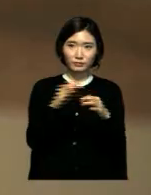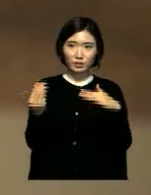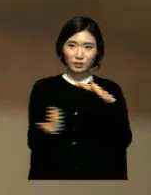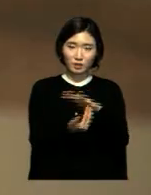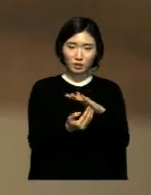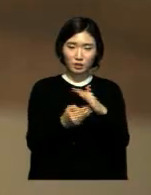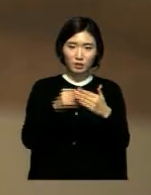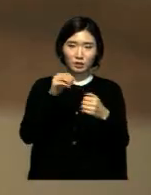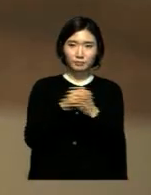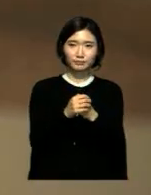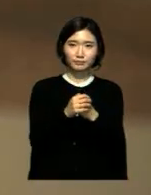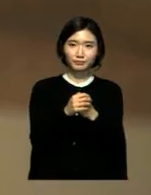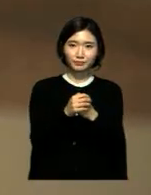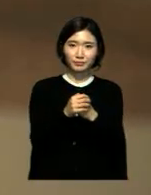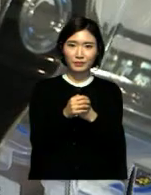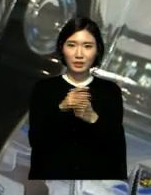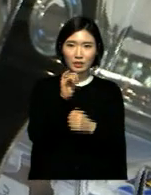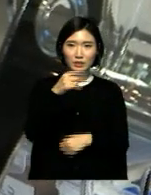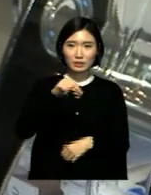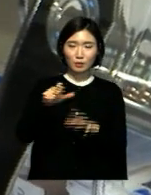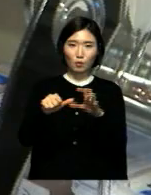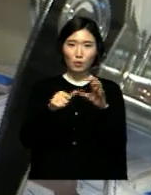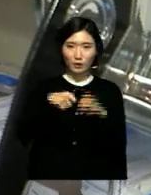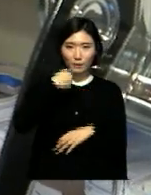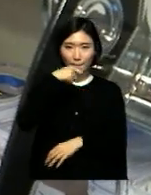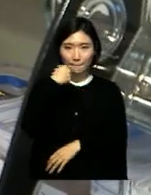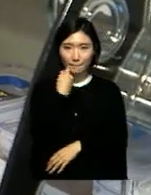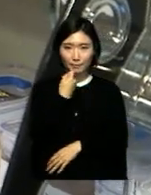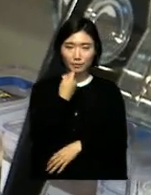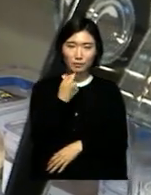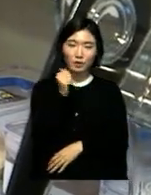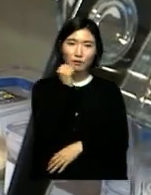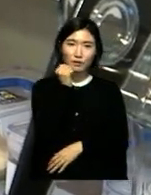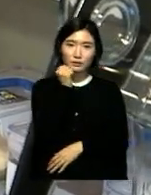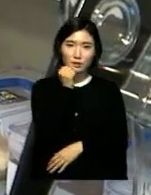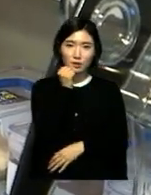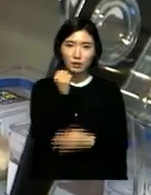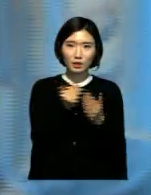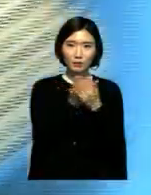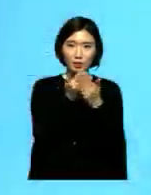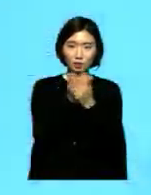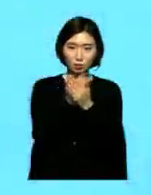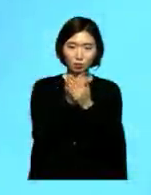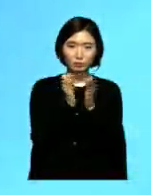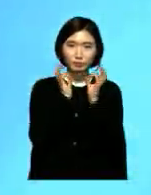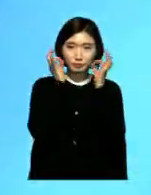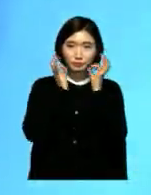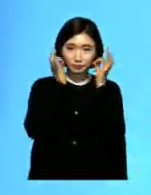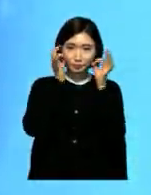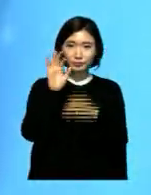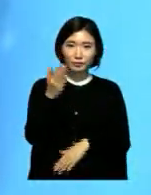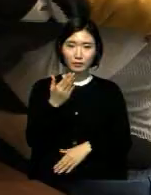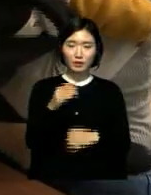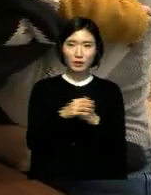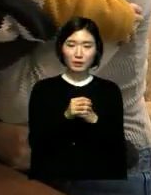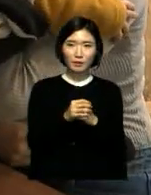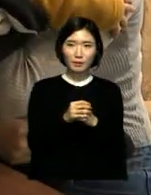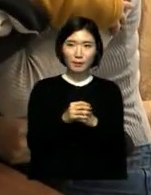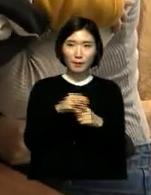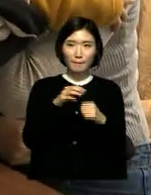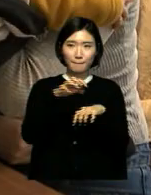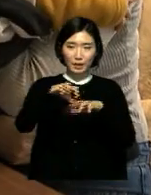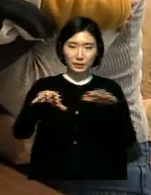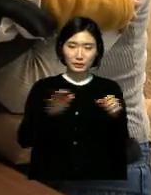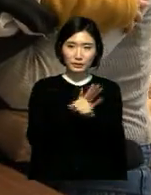경쟁력을 높으며 인삼을 활용한 음료와 디저트 개발에도 상당한 공을 드렸습니다 마을 사랑방으로 자리잡은